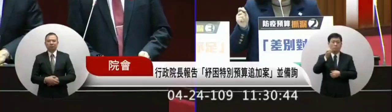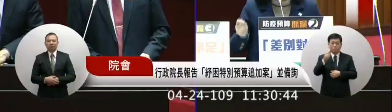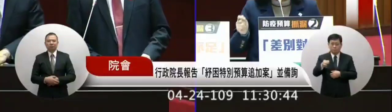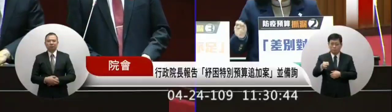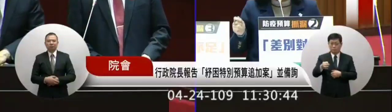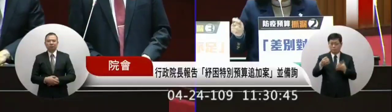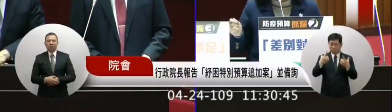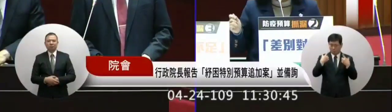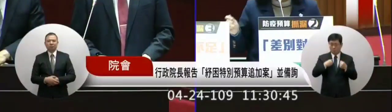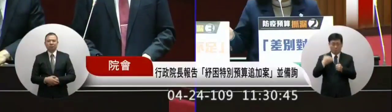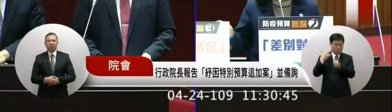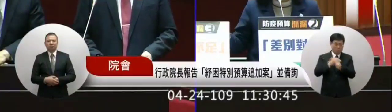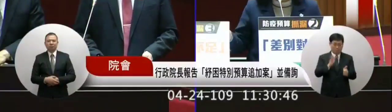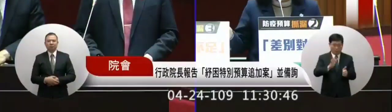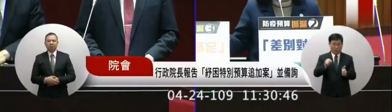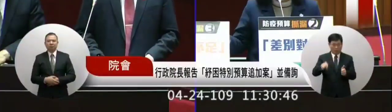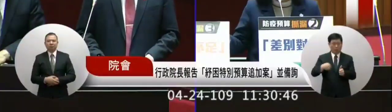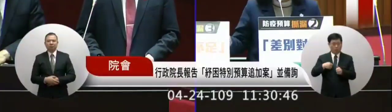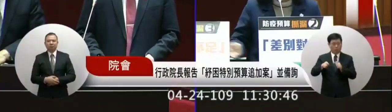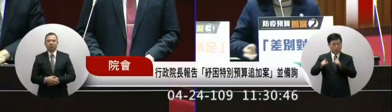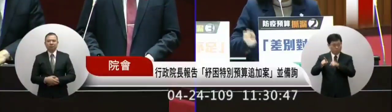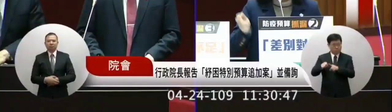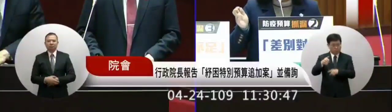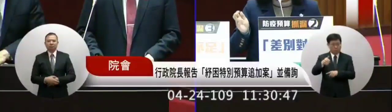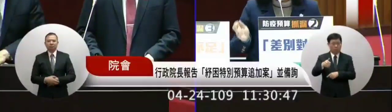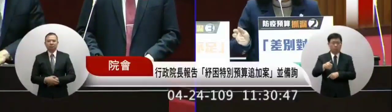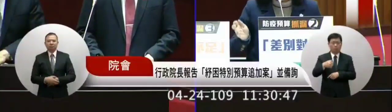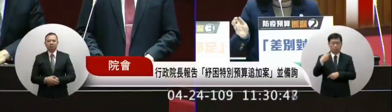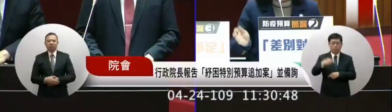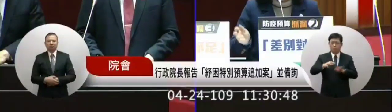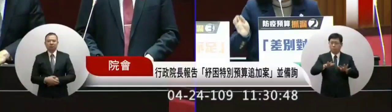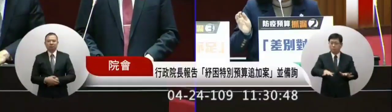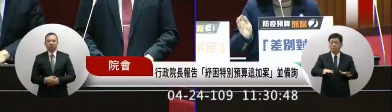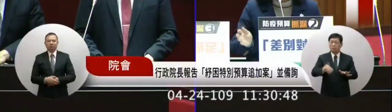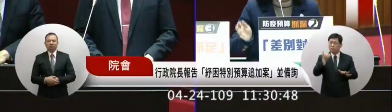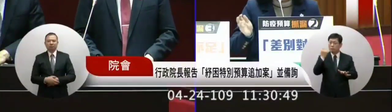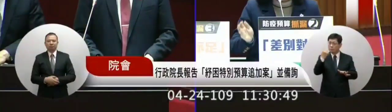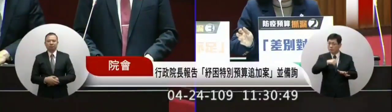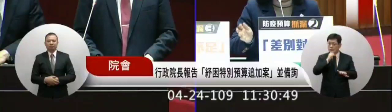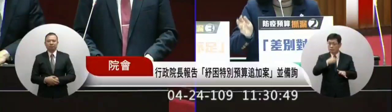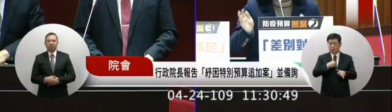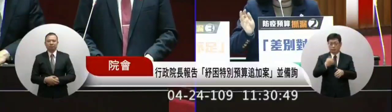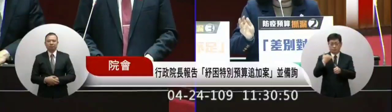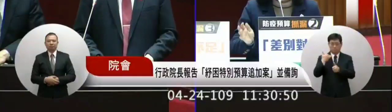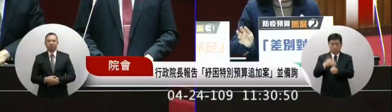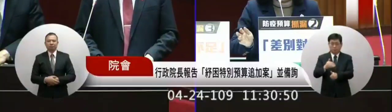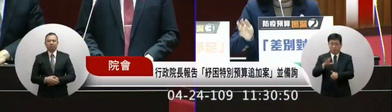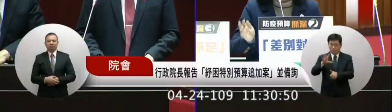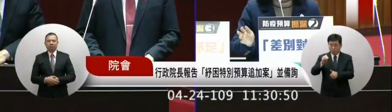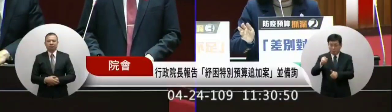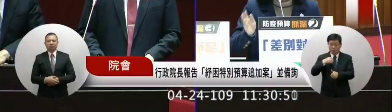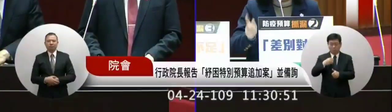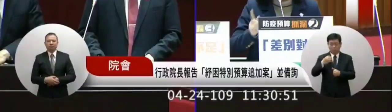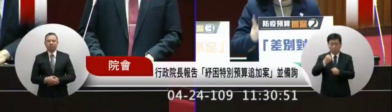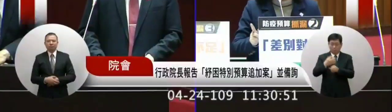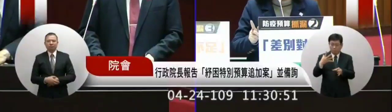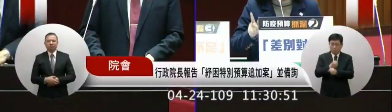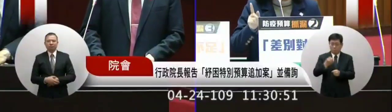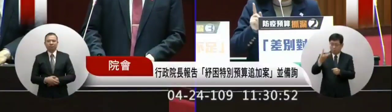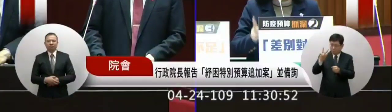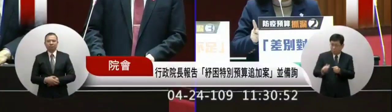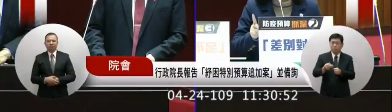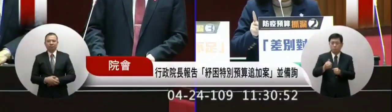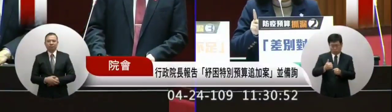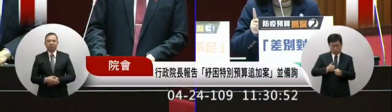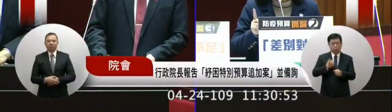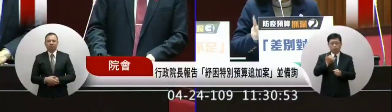贴作为不裁员的这个做法，跟现在是不是能够达到不裁员、降低失业的做法，真的是一